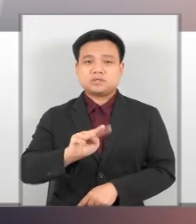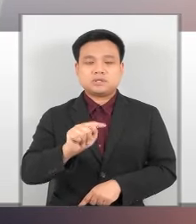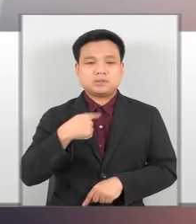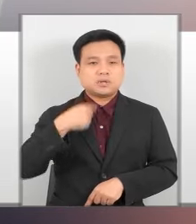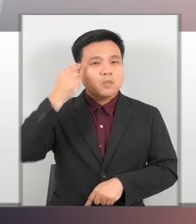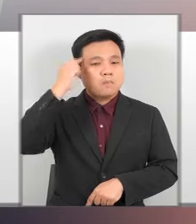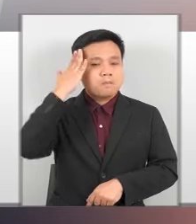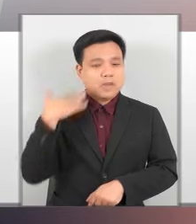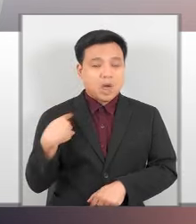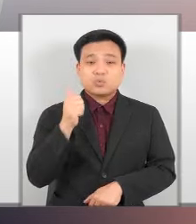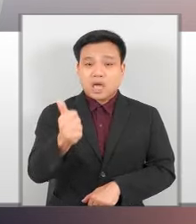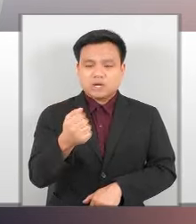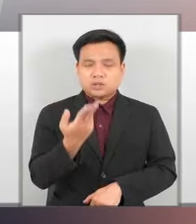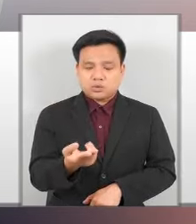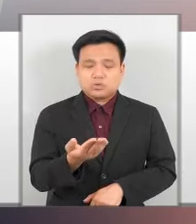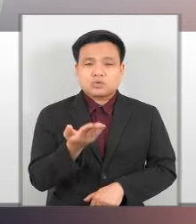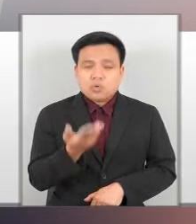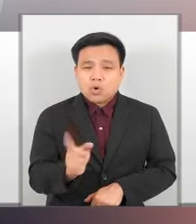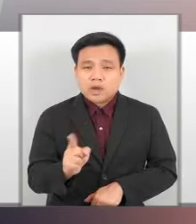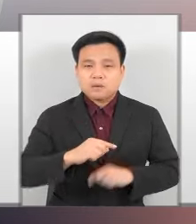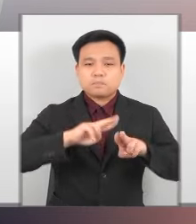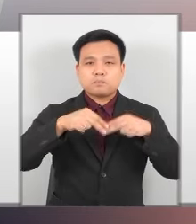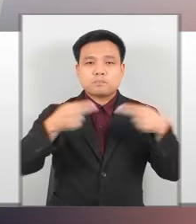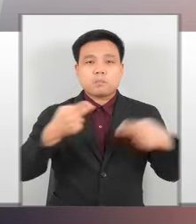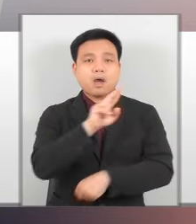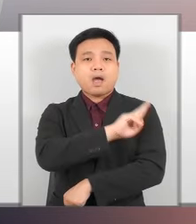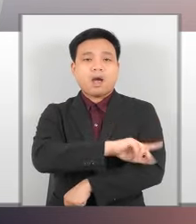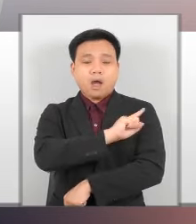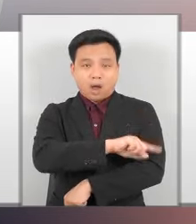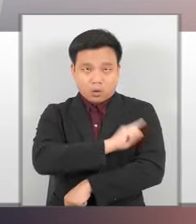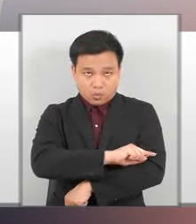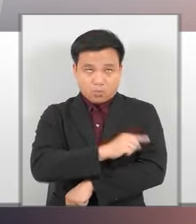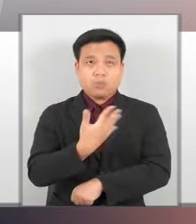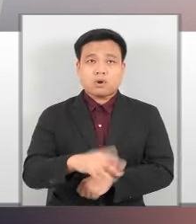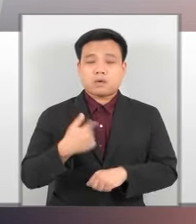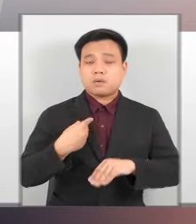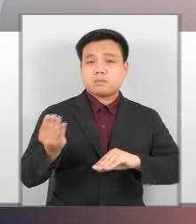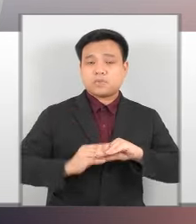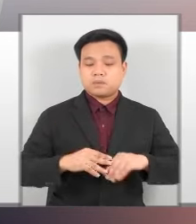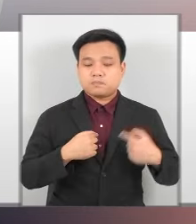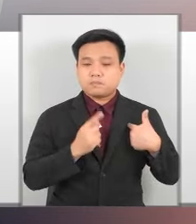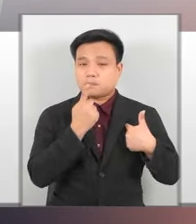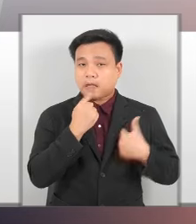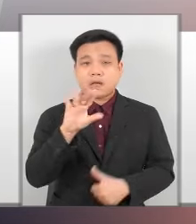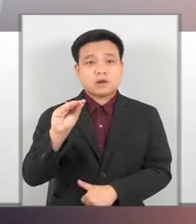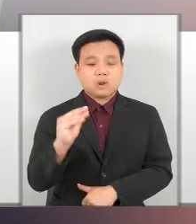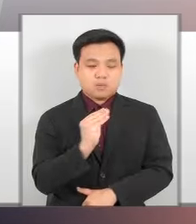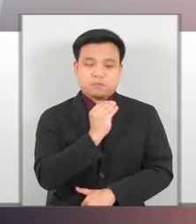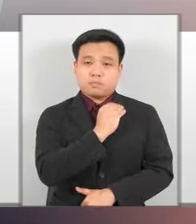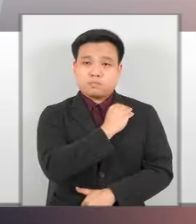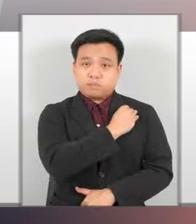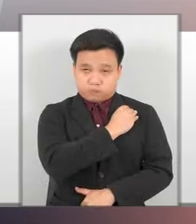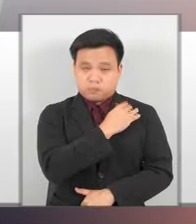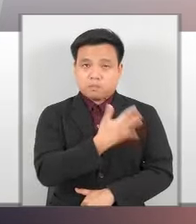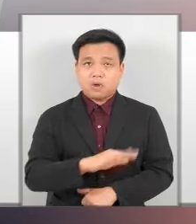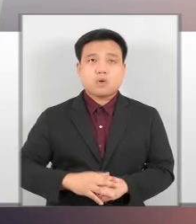โบว์สีขาวอือที่สำคัญนะครับที่ชุดนักเรียนเนี่ยก็จะปักดาวสีแดงบนปกคอเสื้อด้านขวาด้วยอถ้าเป็นนักเรียน